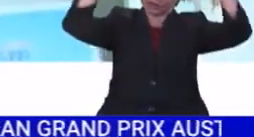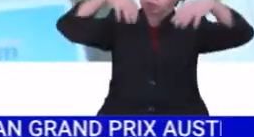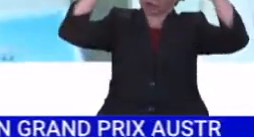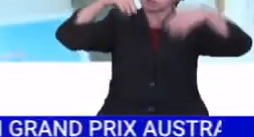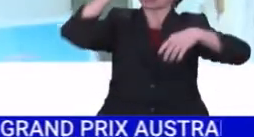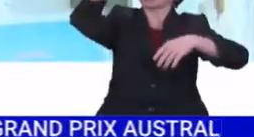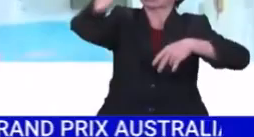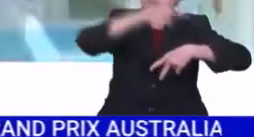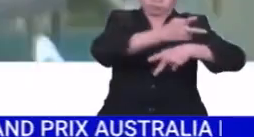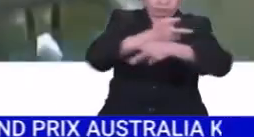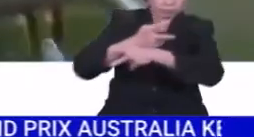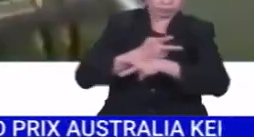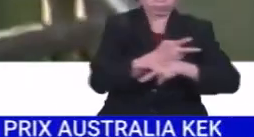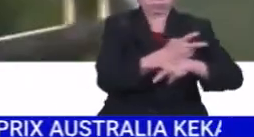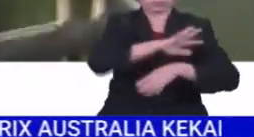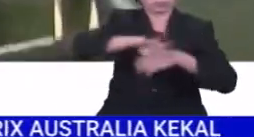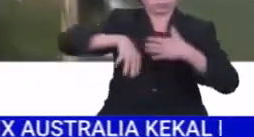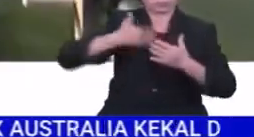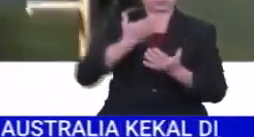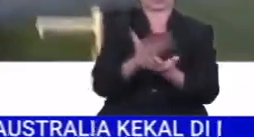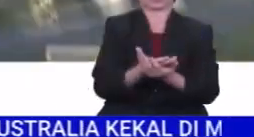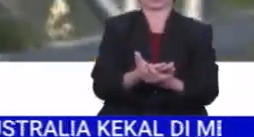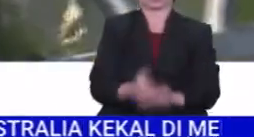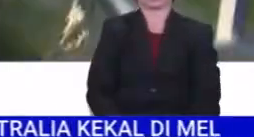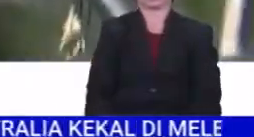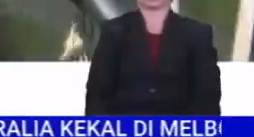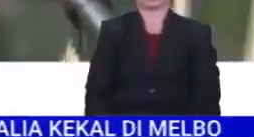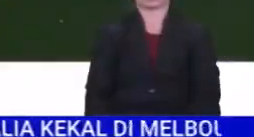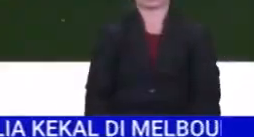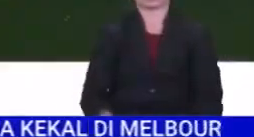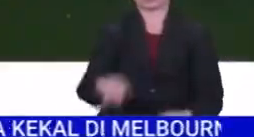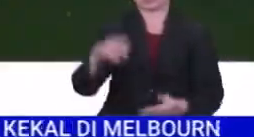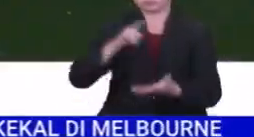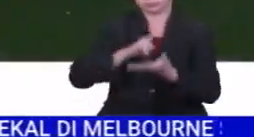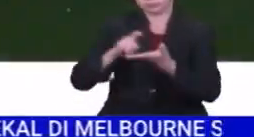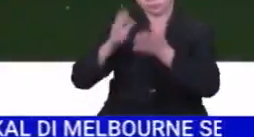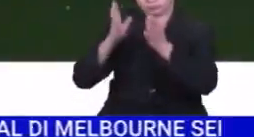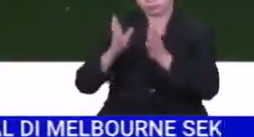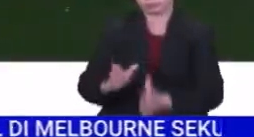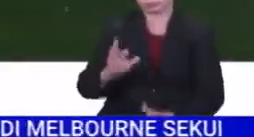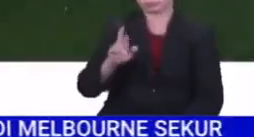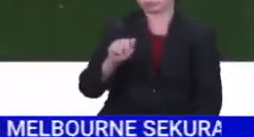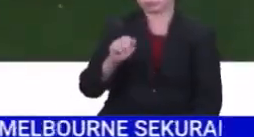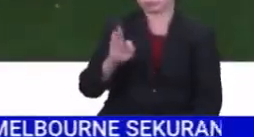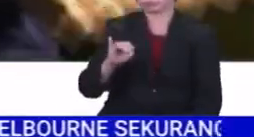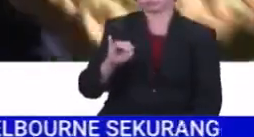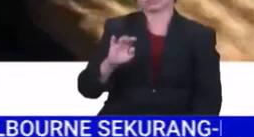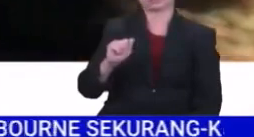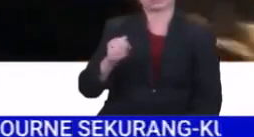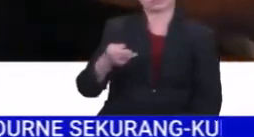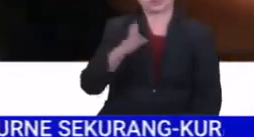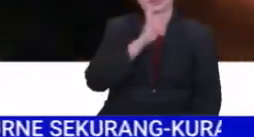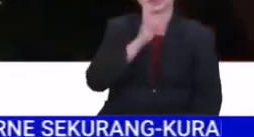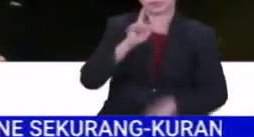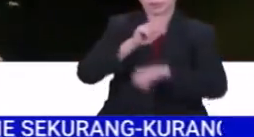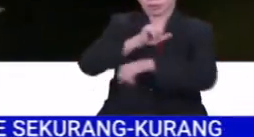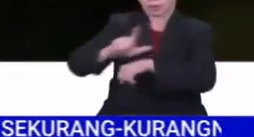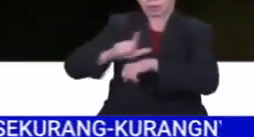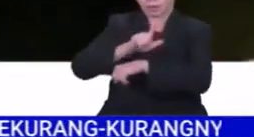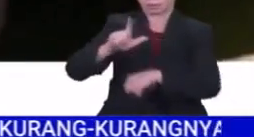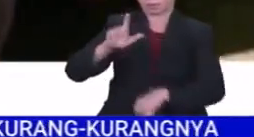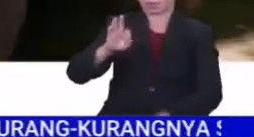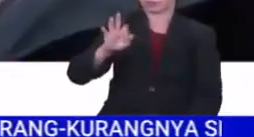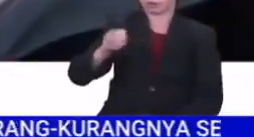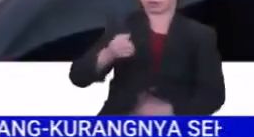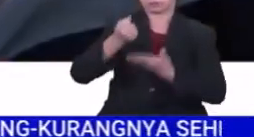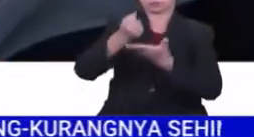lindungan Allah Subhanahu Wa Ta'ala tanya lebih jelajah kami prihatin grafiknya Ibrahim berkata Labuan FM terus